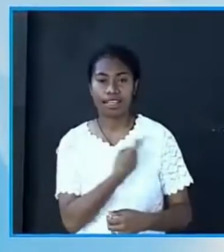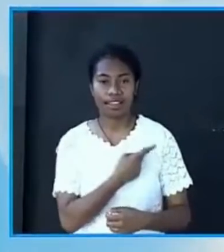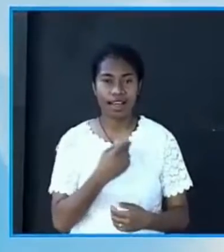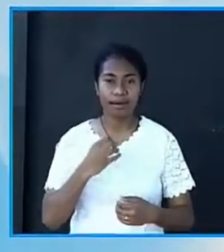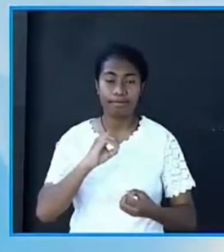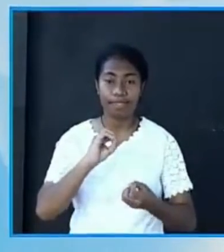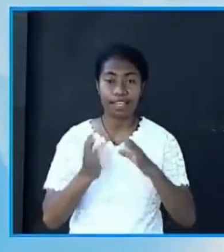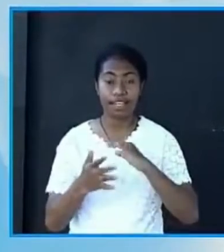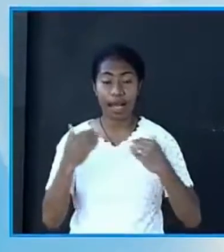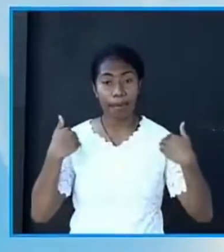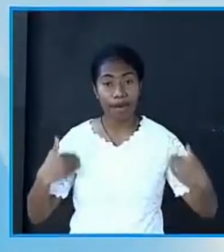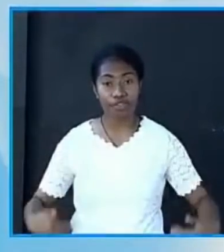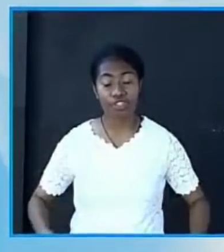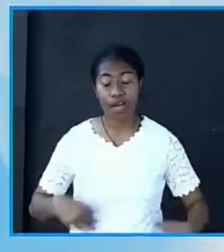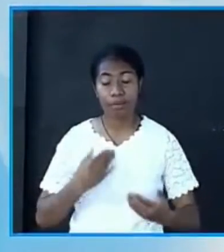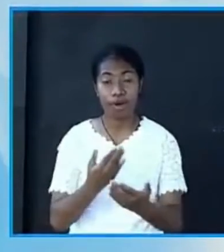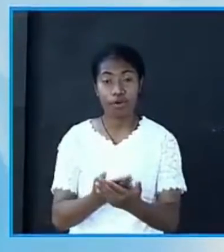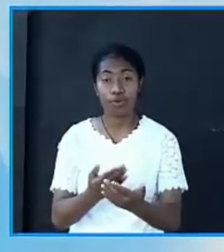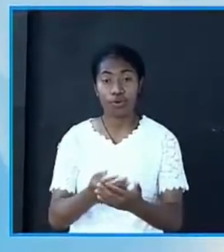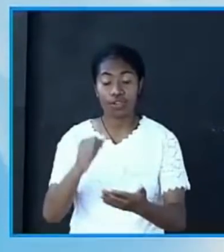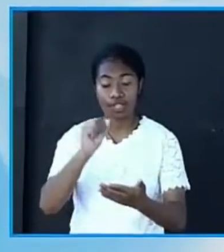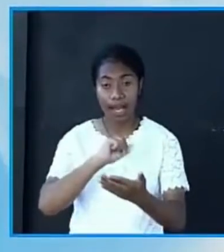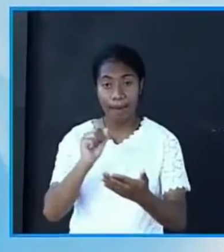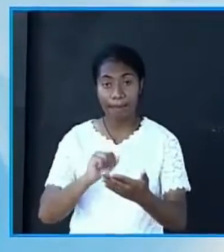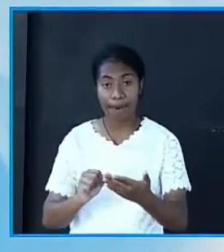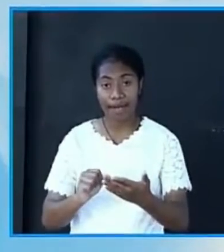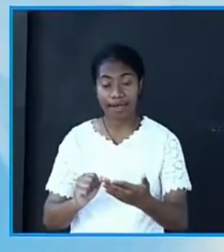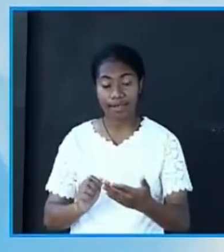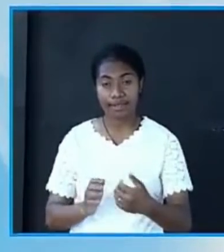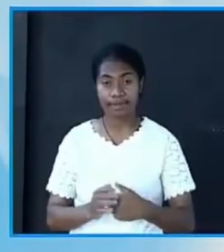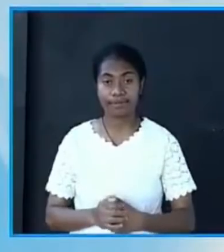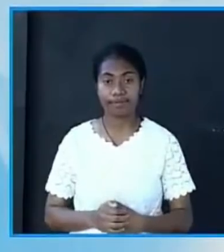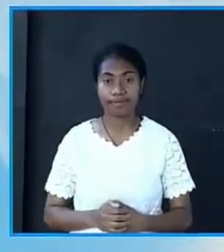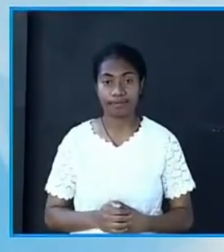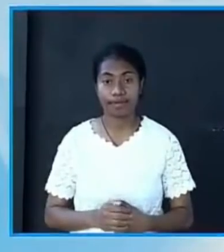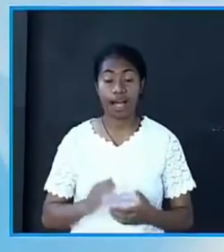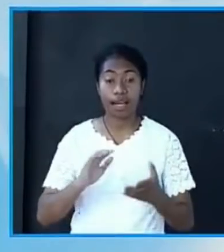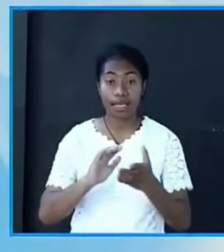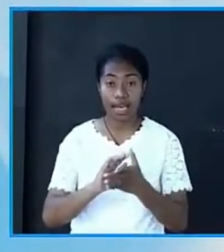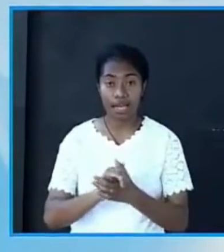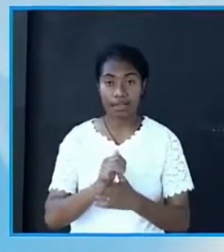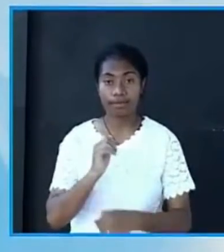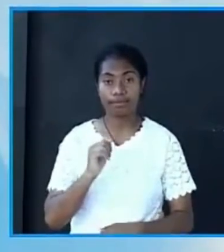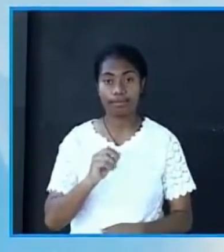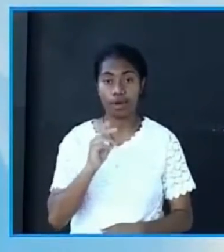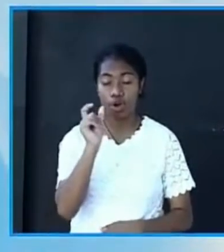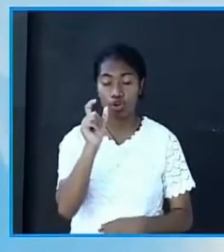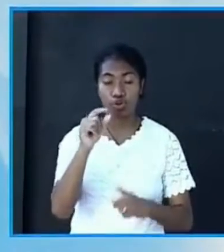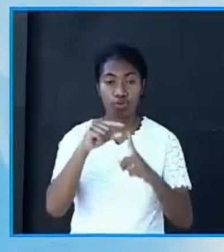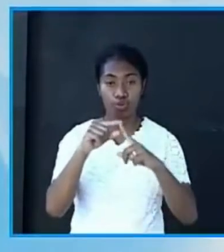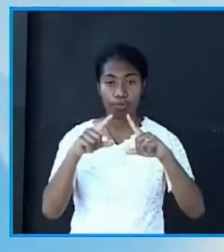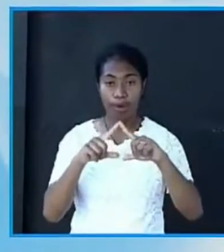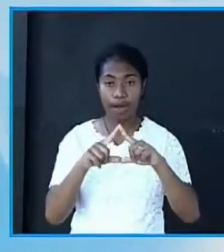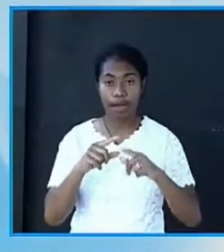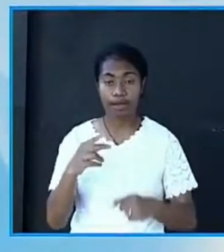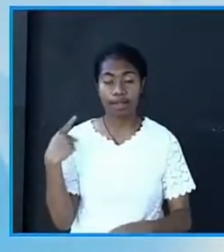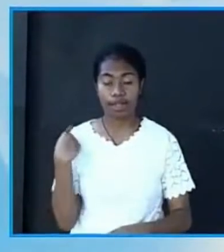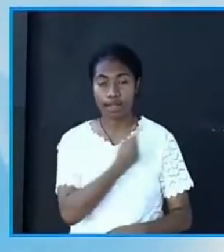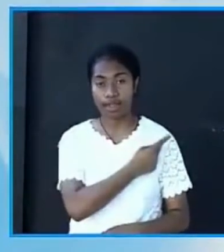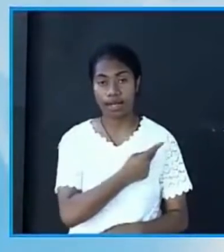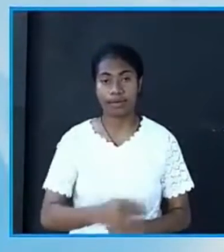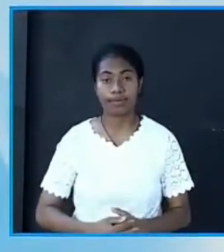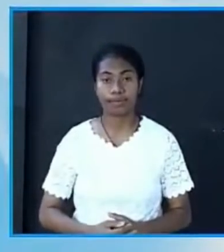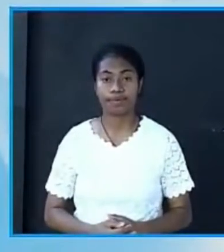manusia menurut Hai gambar Hai dan rupa kita